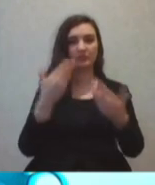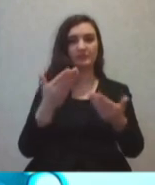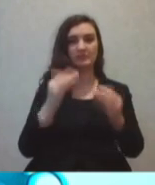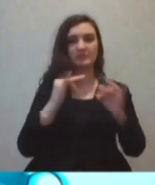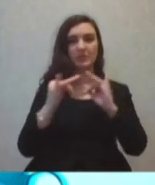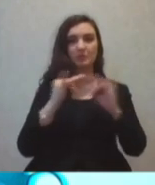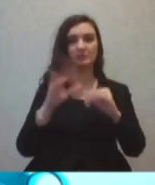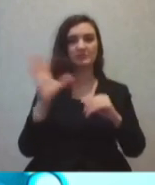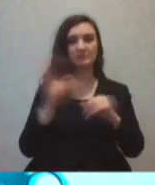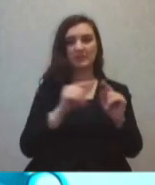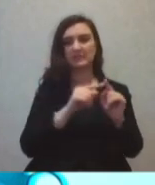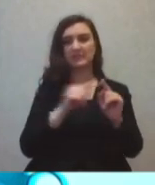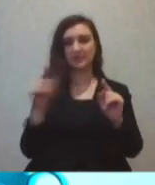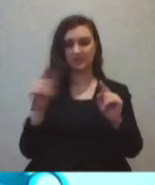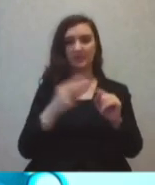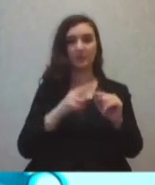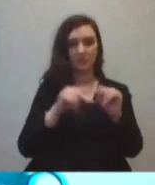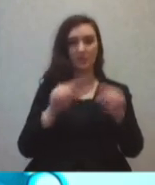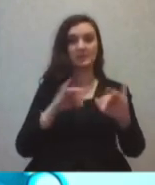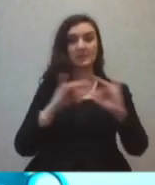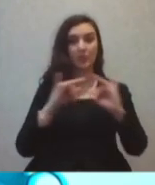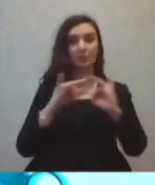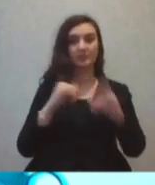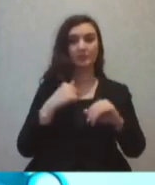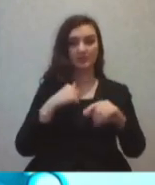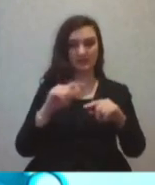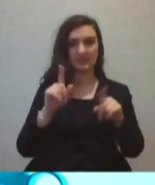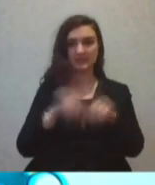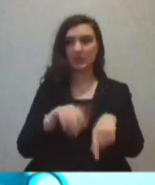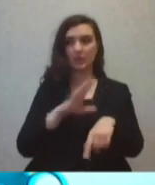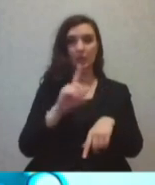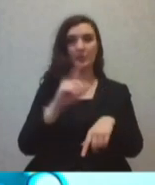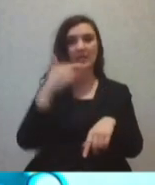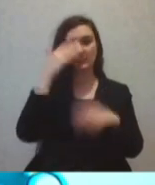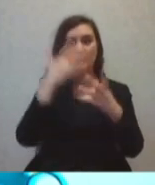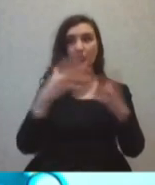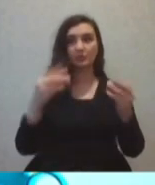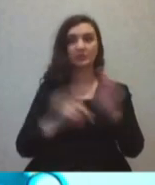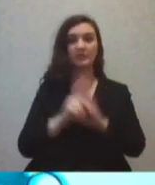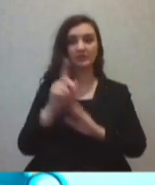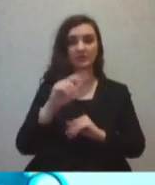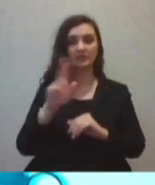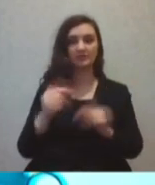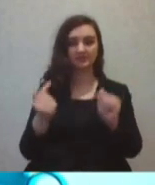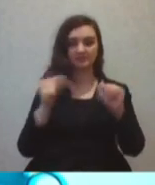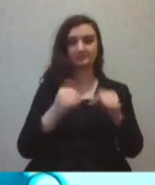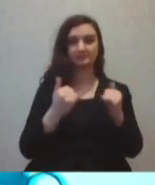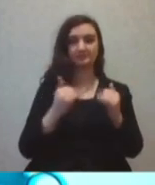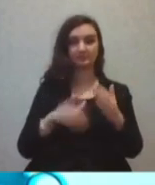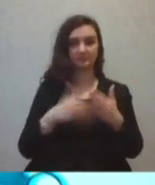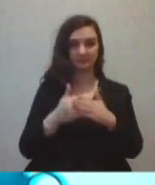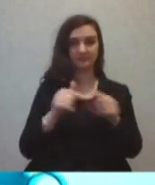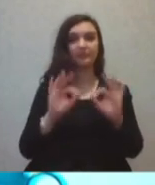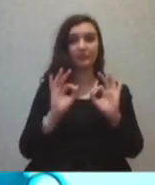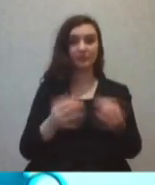საუბრების მთელი ციკლი და აი ამ საუბრებში ჩვენ ისე მოხდა, რომ გაზაფხულიდან დავიწყეთ და მოვედით დღევანდელ დღემდე და